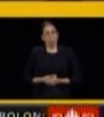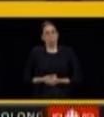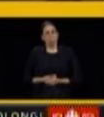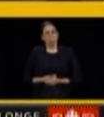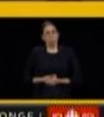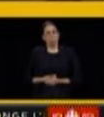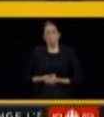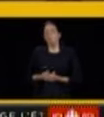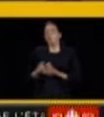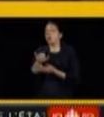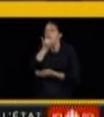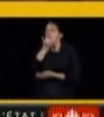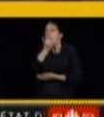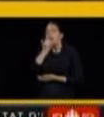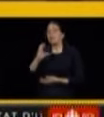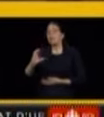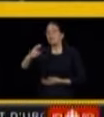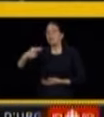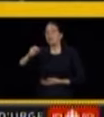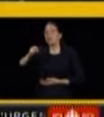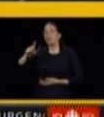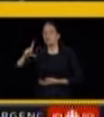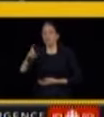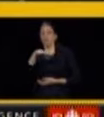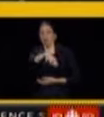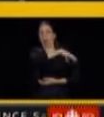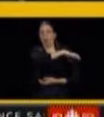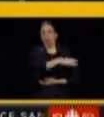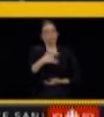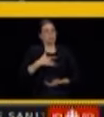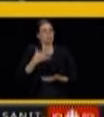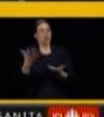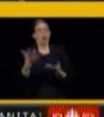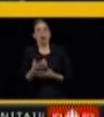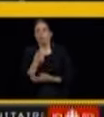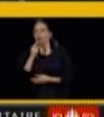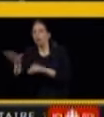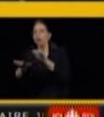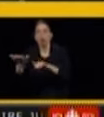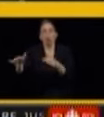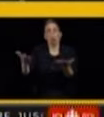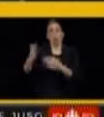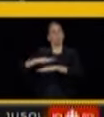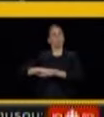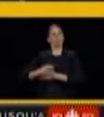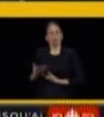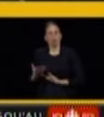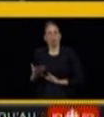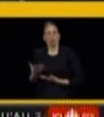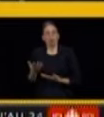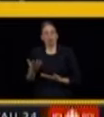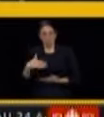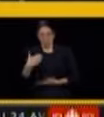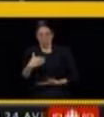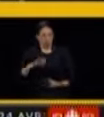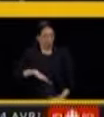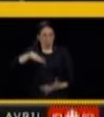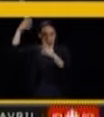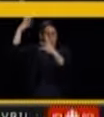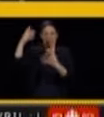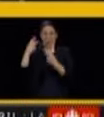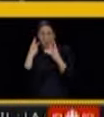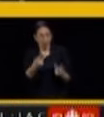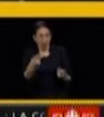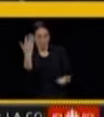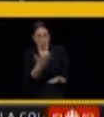qui se déroule actuellement dans les CHSLD. Qui doit répondre au bout du compte de cette espèce de désastre-là qu'on a pu voir comme